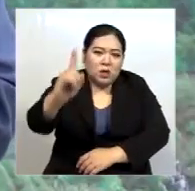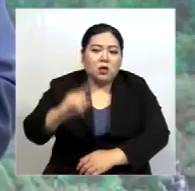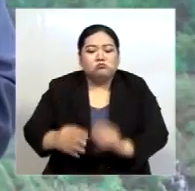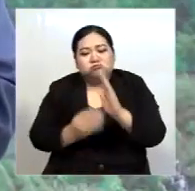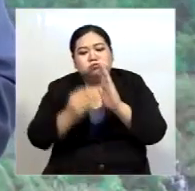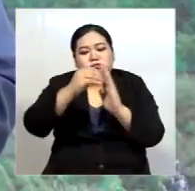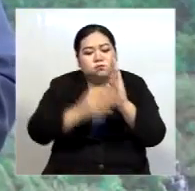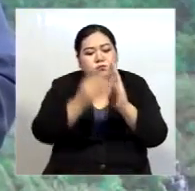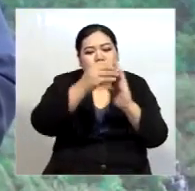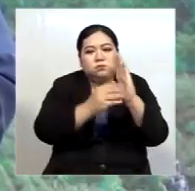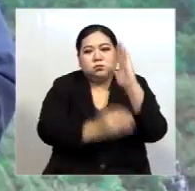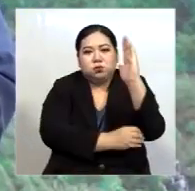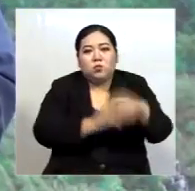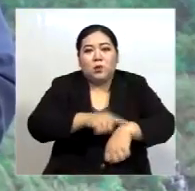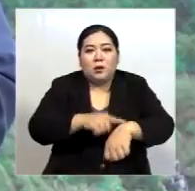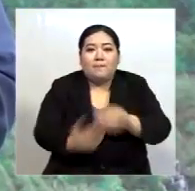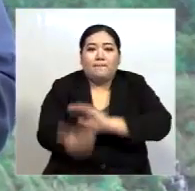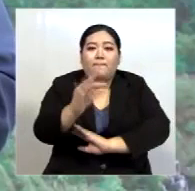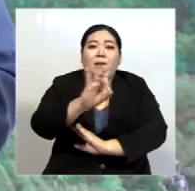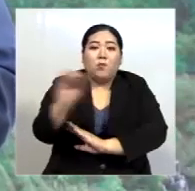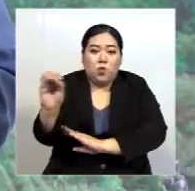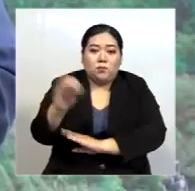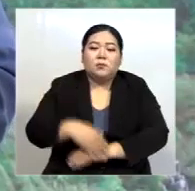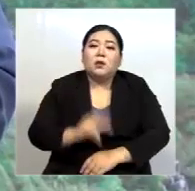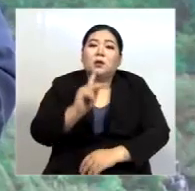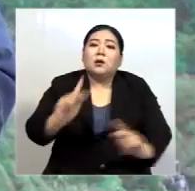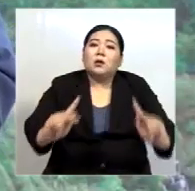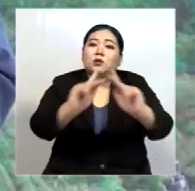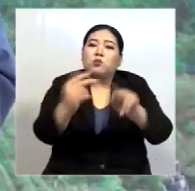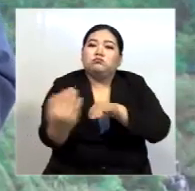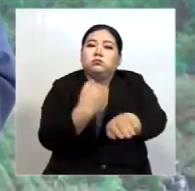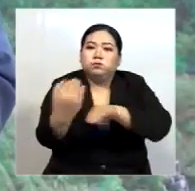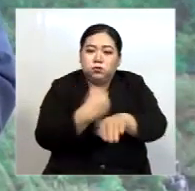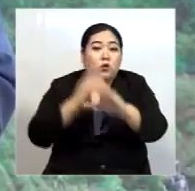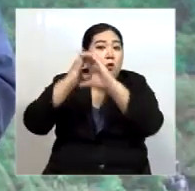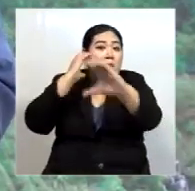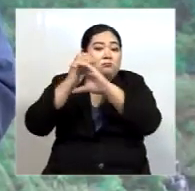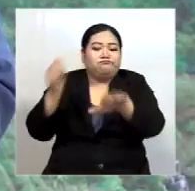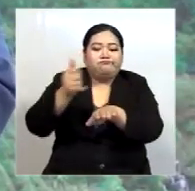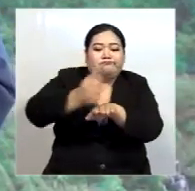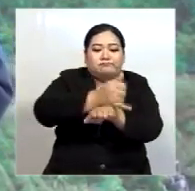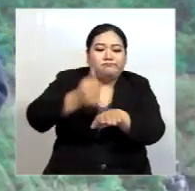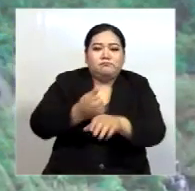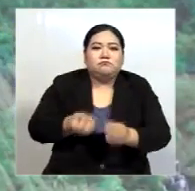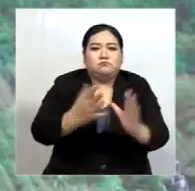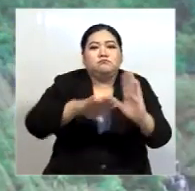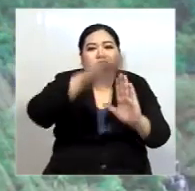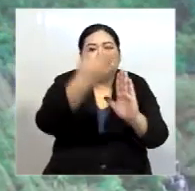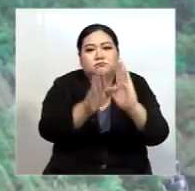งนี้ช่วงเวลา8 นาฬิกาค่ะโดยทางกระทรวงคมนาคมจะเป็นผู้นำรถบัสมาจัดส่งให้แต่ละท้องที่ค่ะ